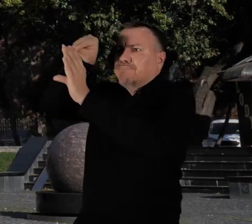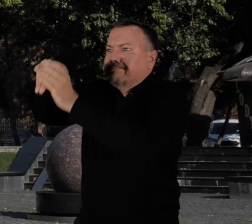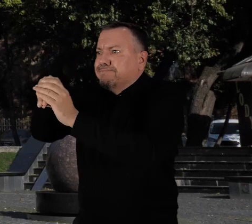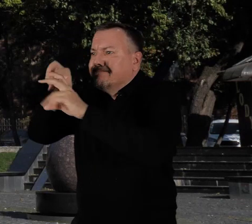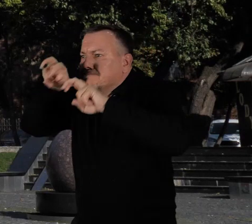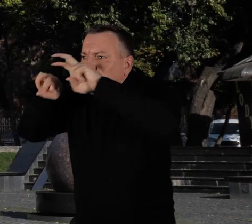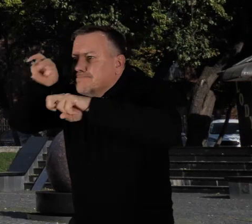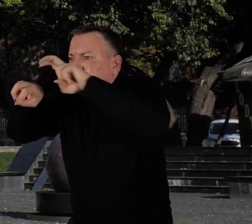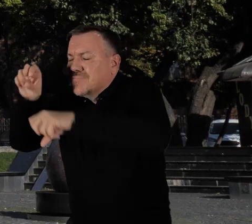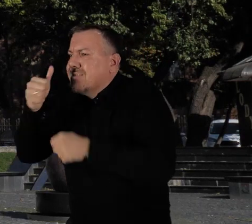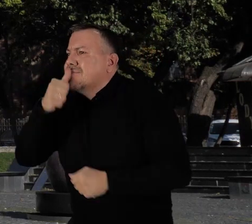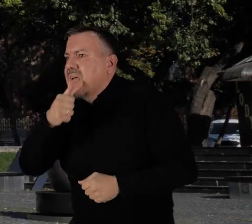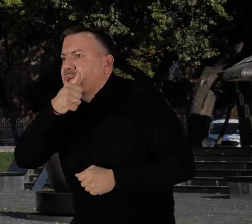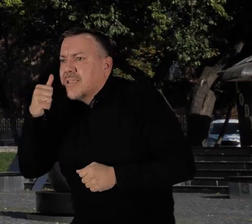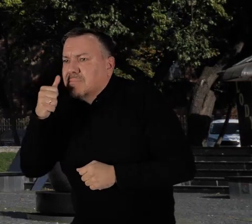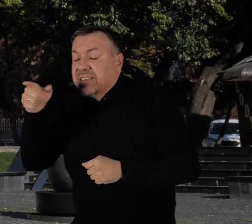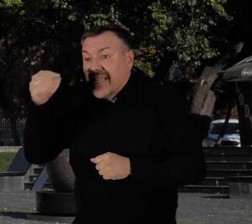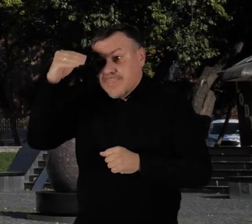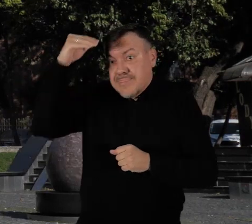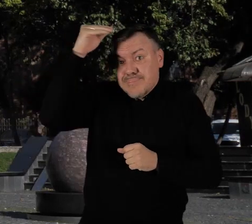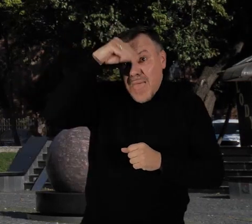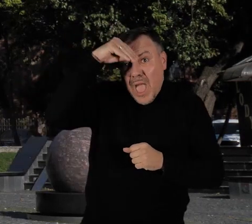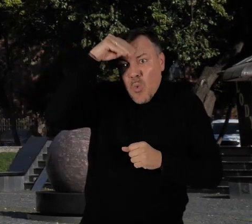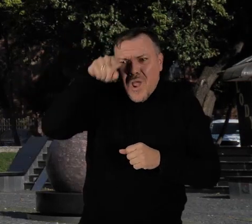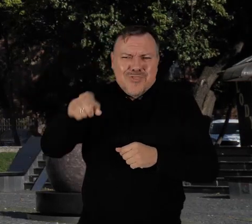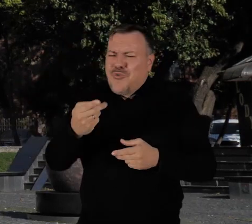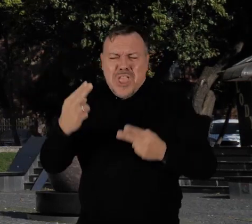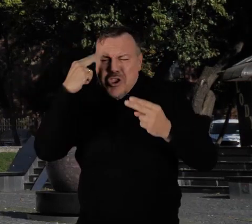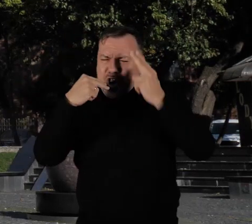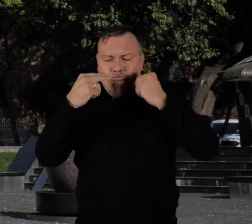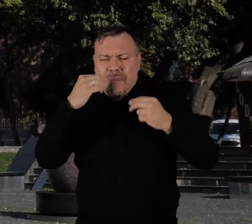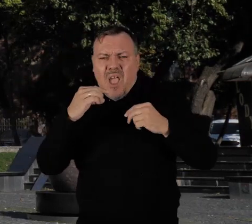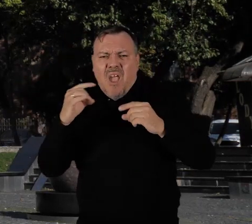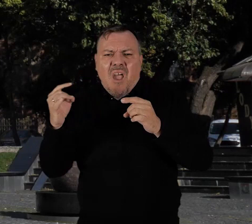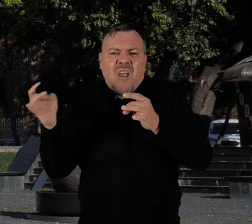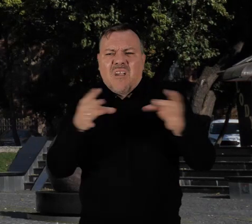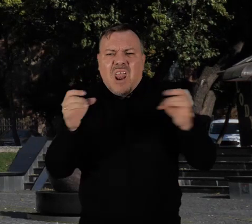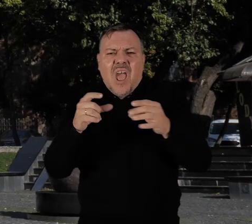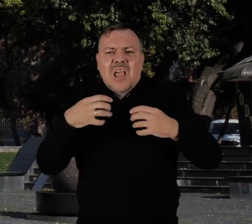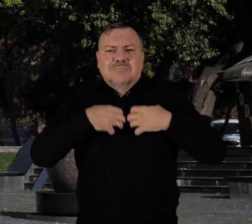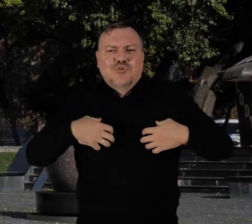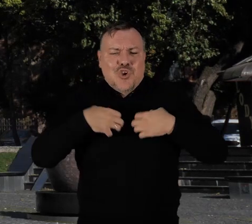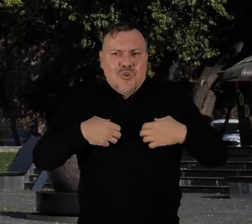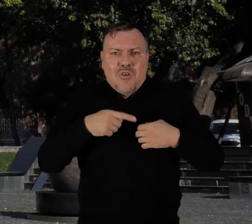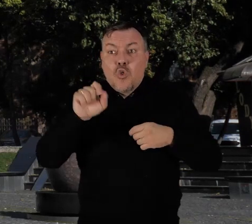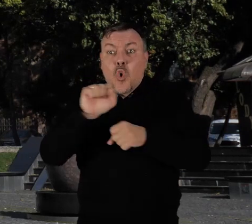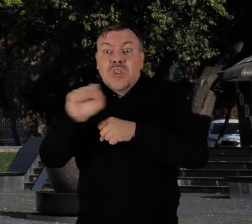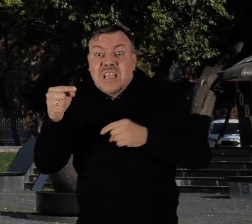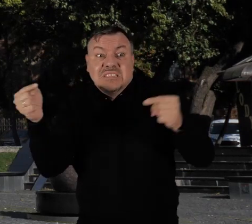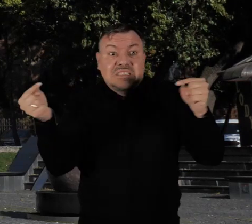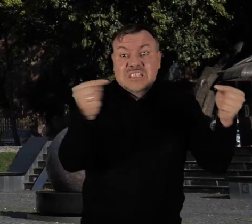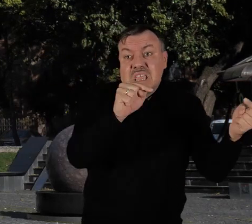swoich tajemnic. Nauka przestaje być ślepą grą z przyrodą, staje się rodzajem dialogu, choć trzeba